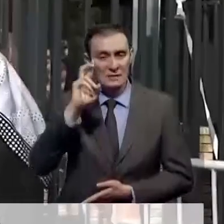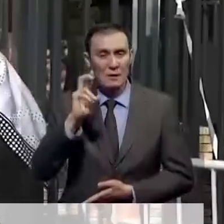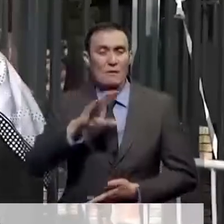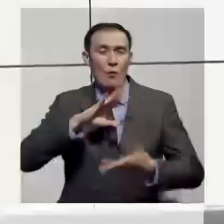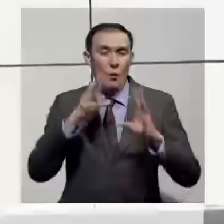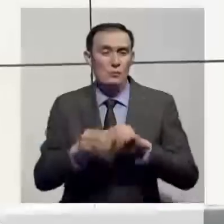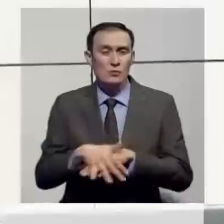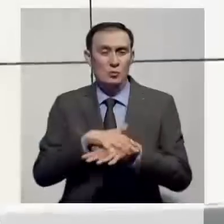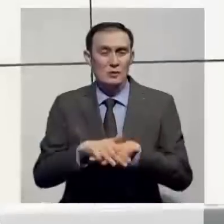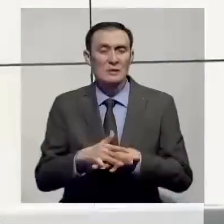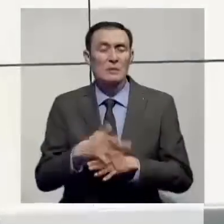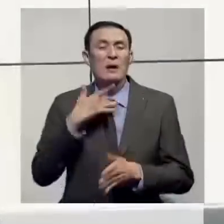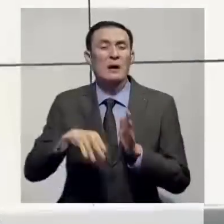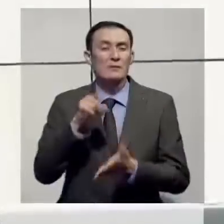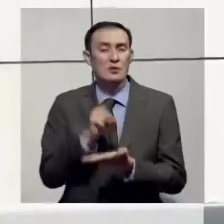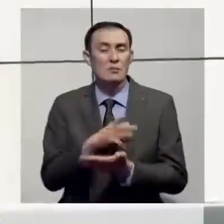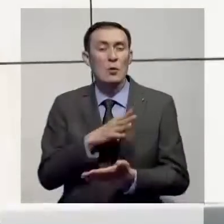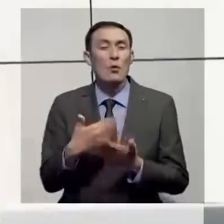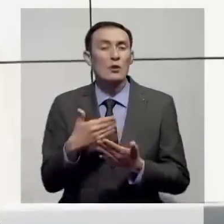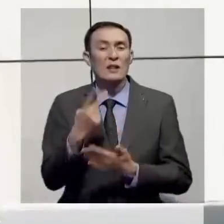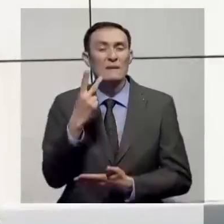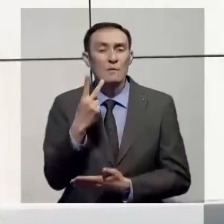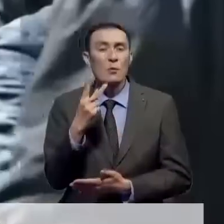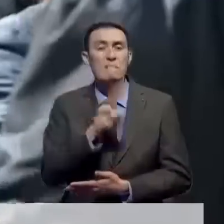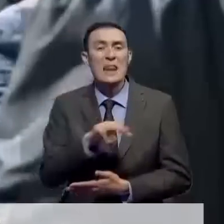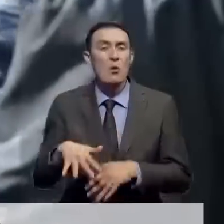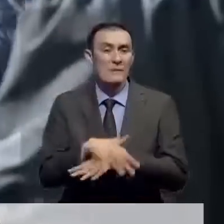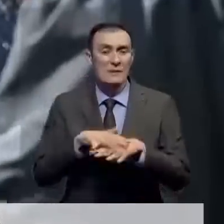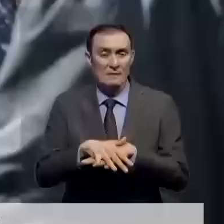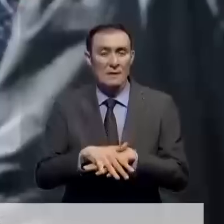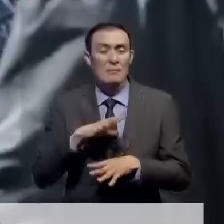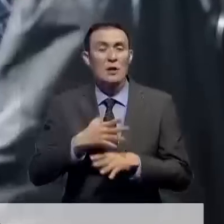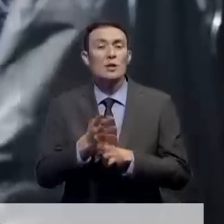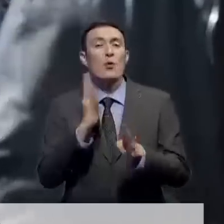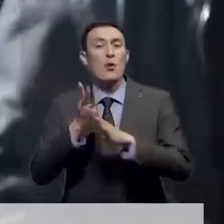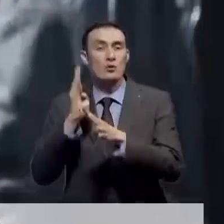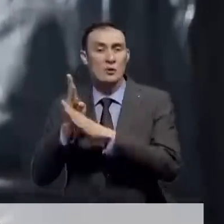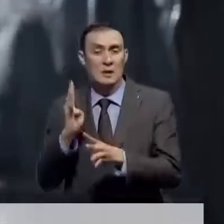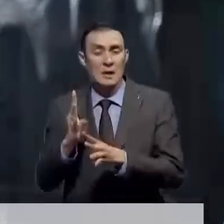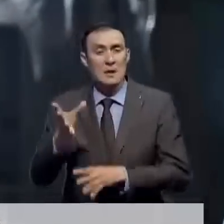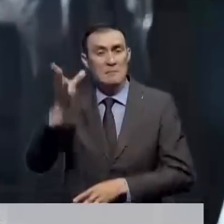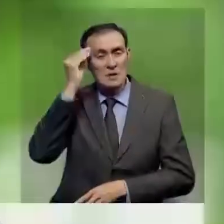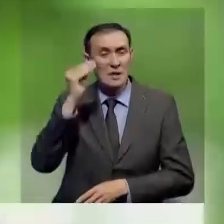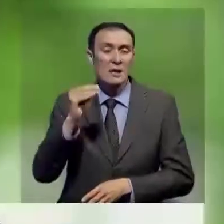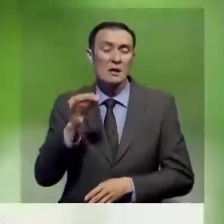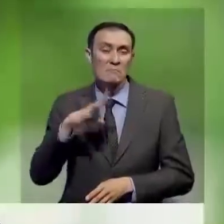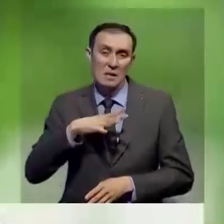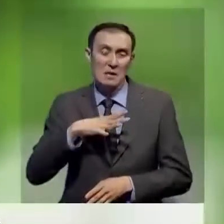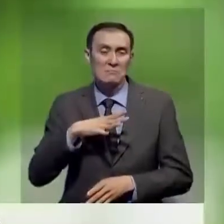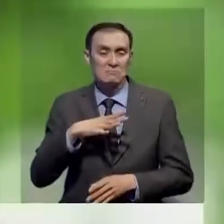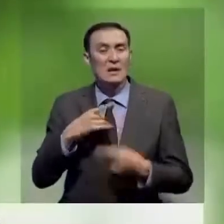странах, где в общей сложности проголосовать должны около 2 миллионов человек, образовались длинные очереди. Мнения,